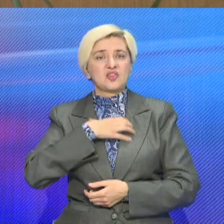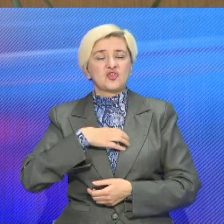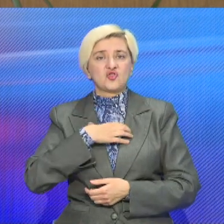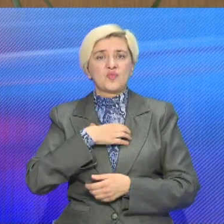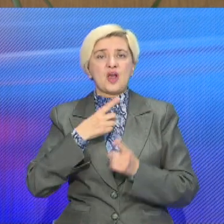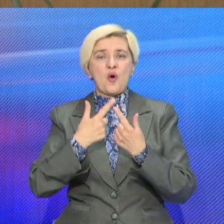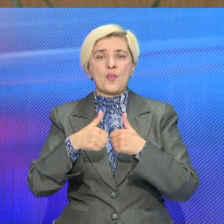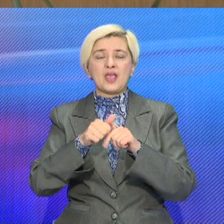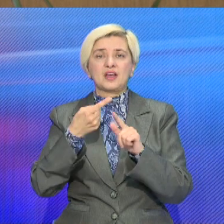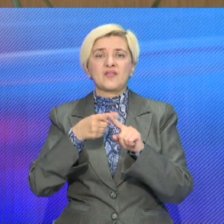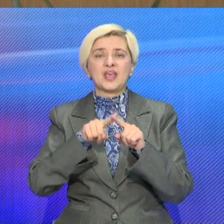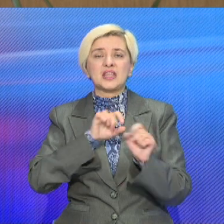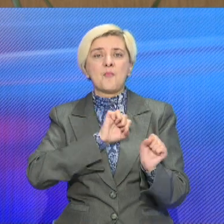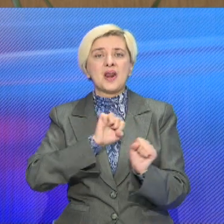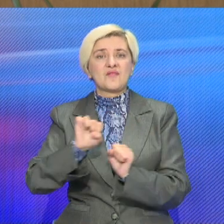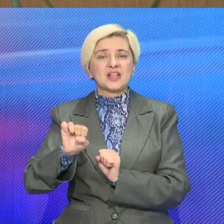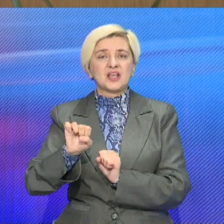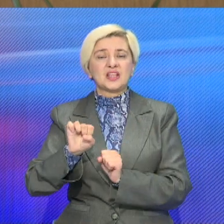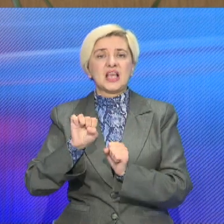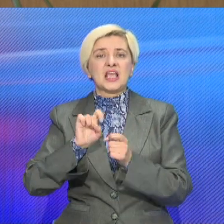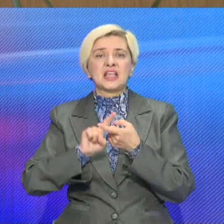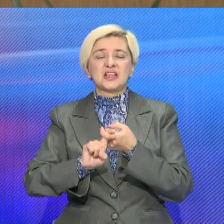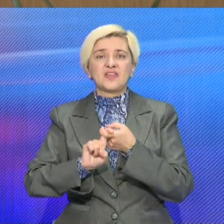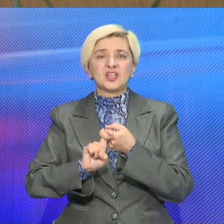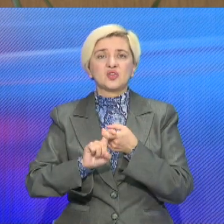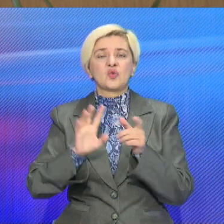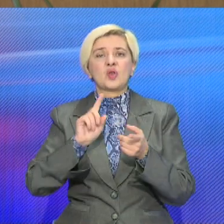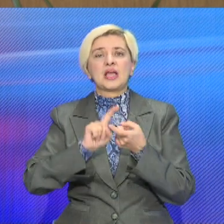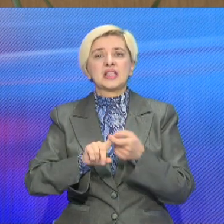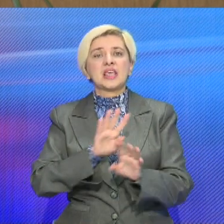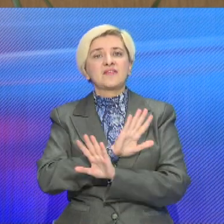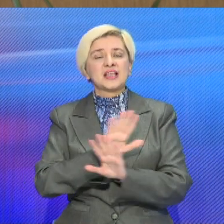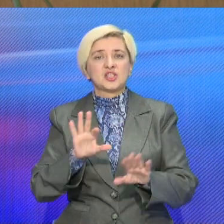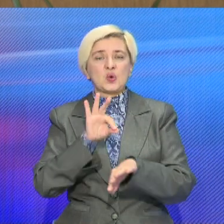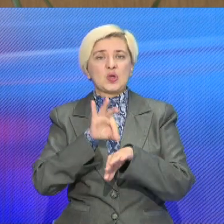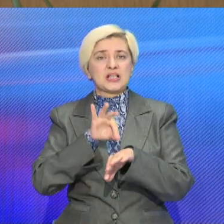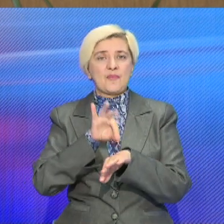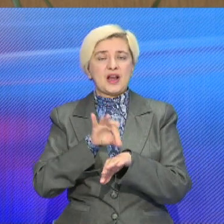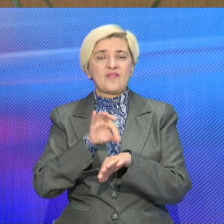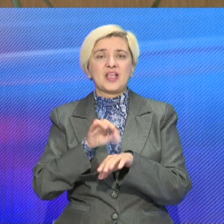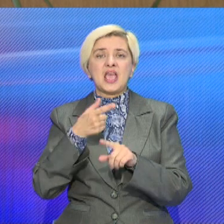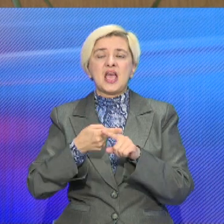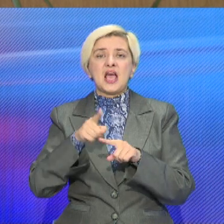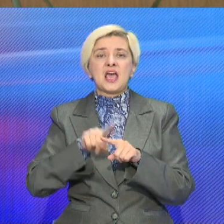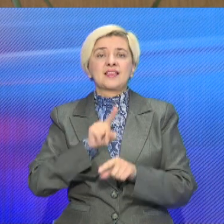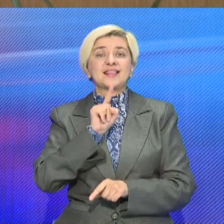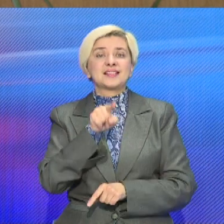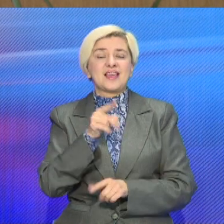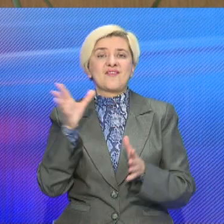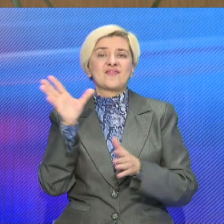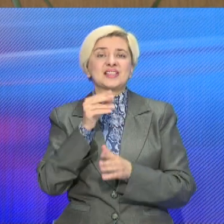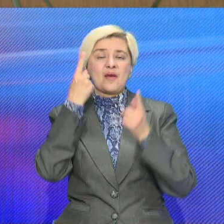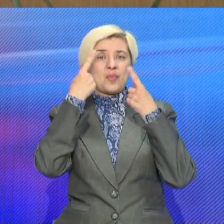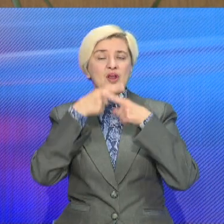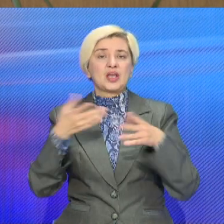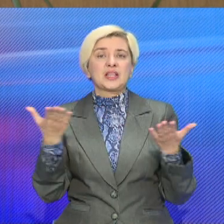Это профилактика инфекционных, неинфекционных заболеваний. Ну, то есть это те все проекты,